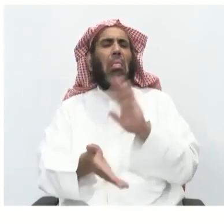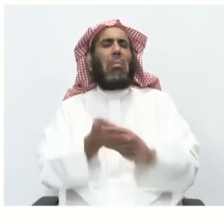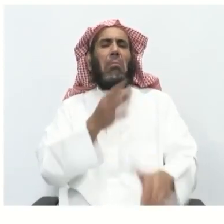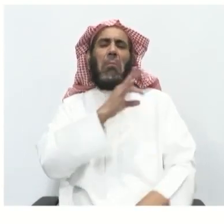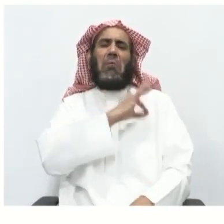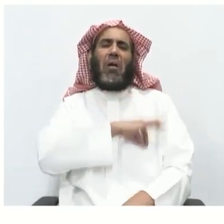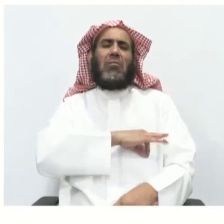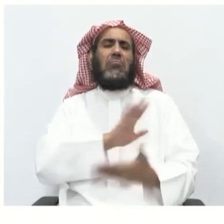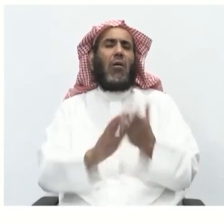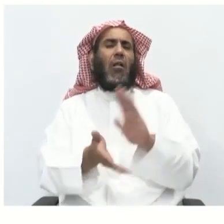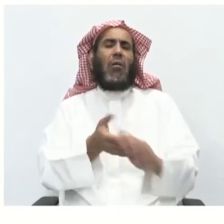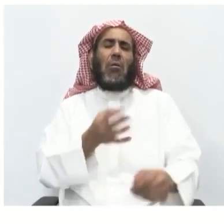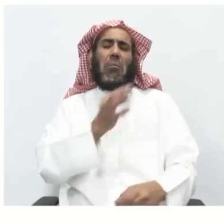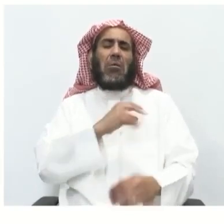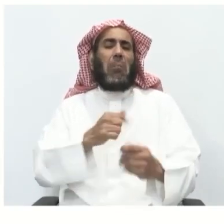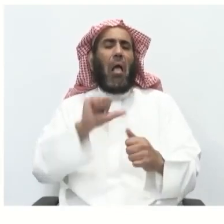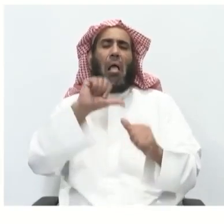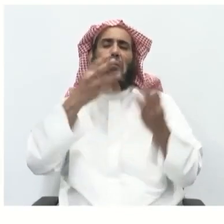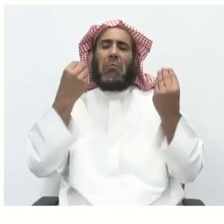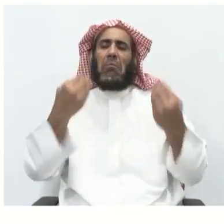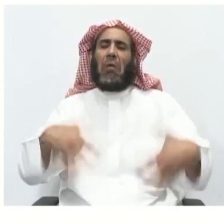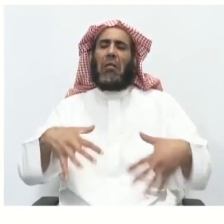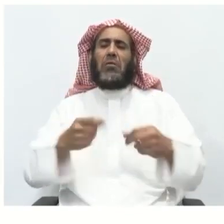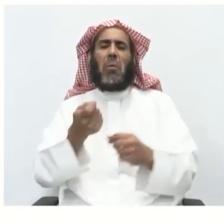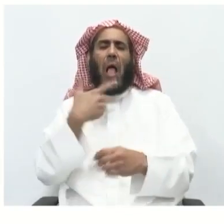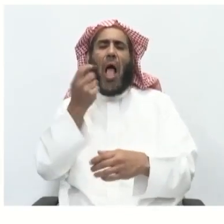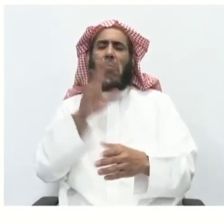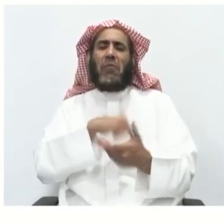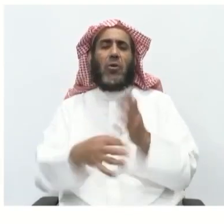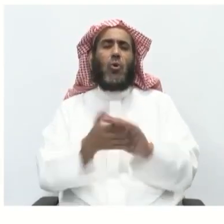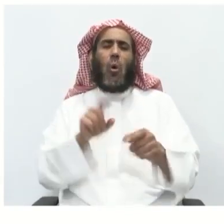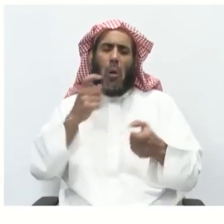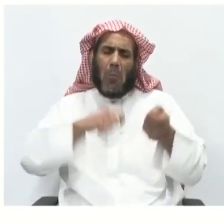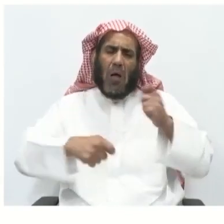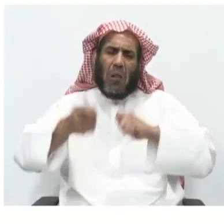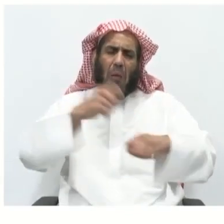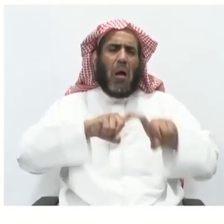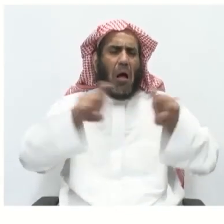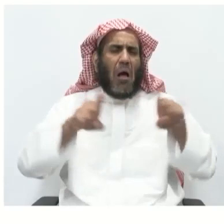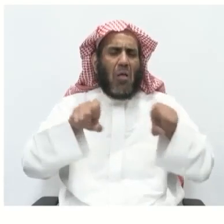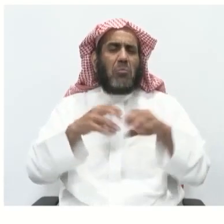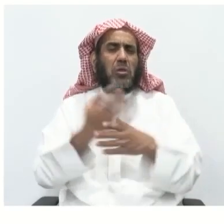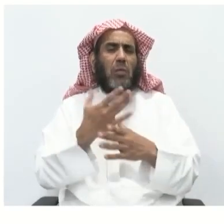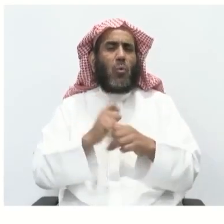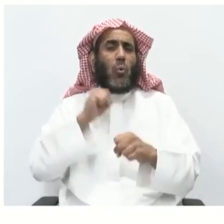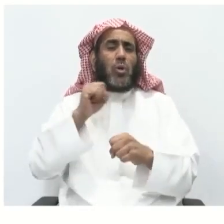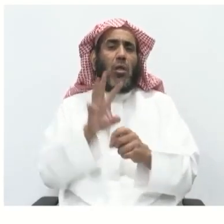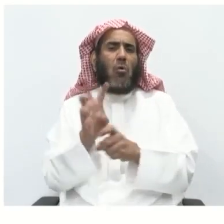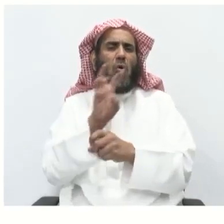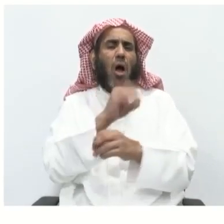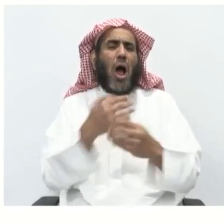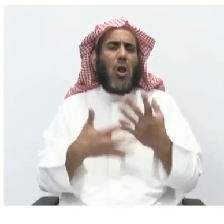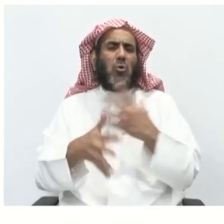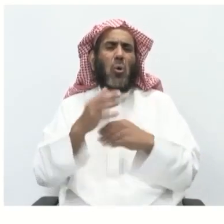وهي لا تعطي ايه فائده وتجرى بعض الابحاث الان باستخدام قدره هذا الفيروس على